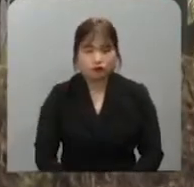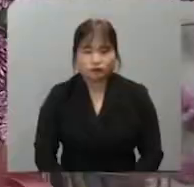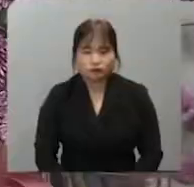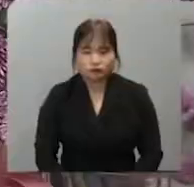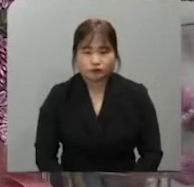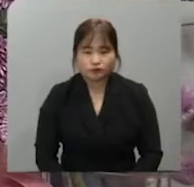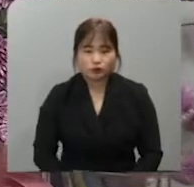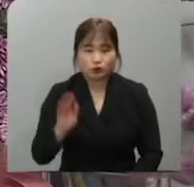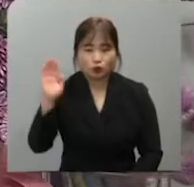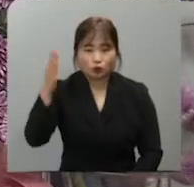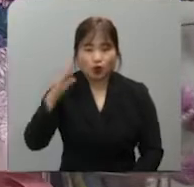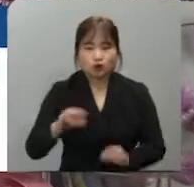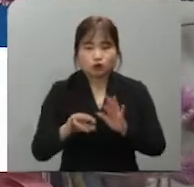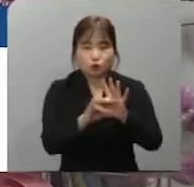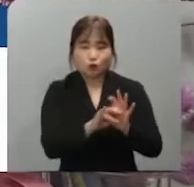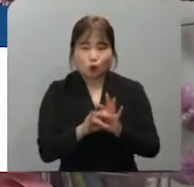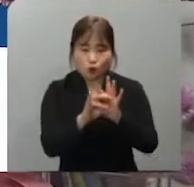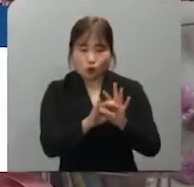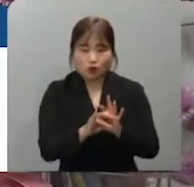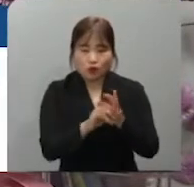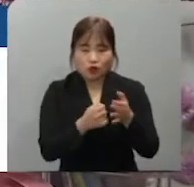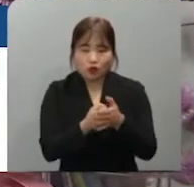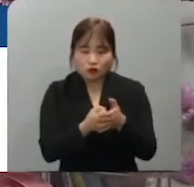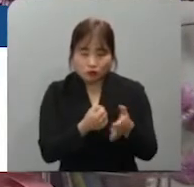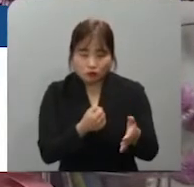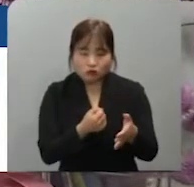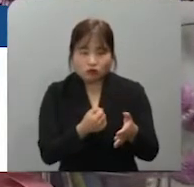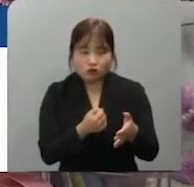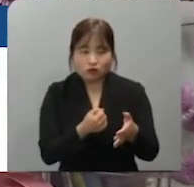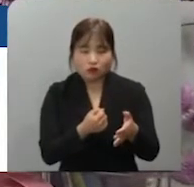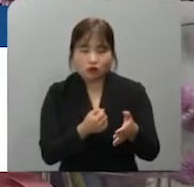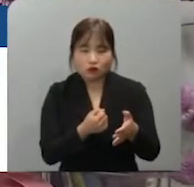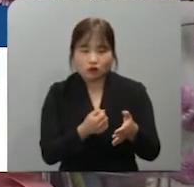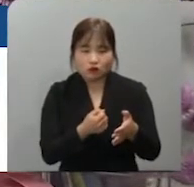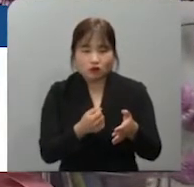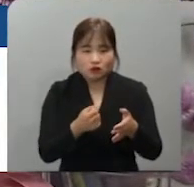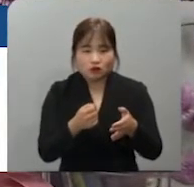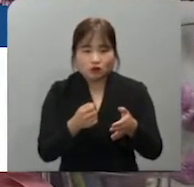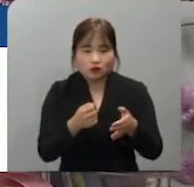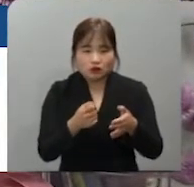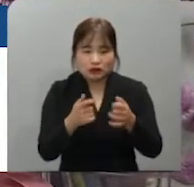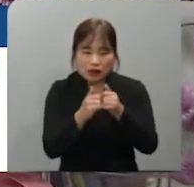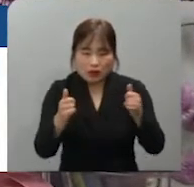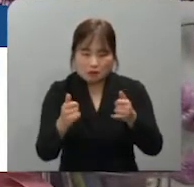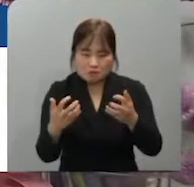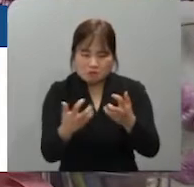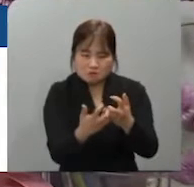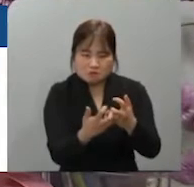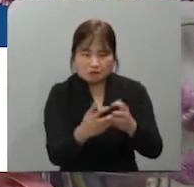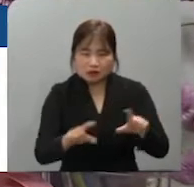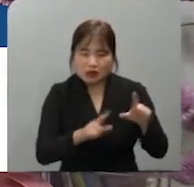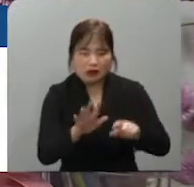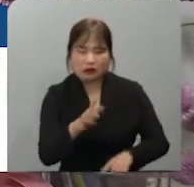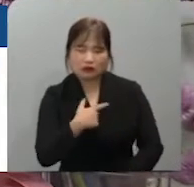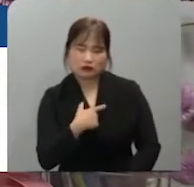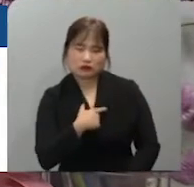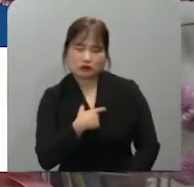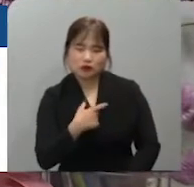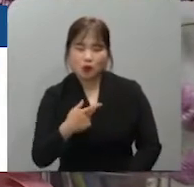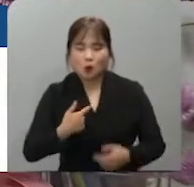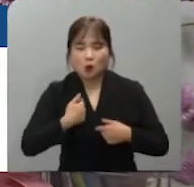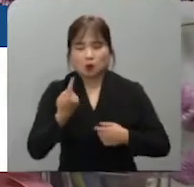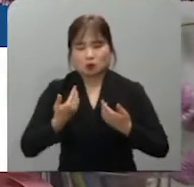기체 내는 코로나 7호 사태로 인해서 문구 매 집도 낮은 단독주택으로 2주